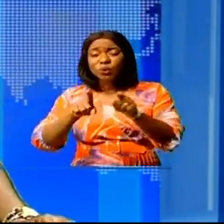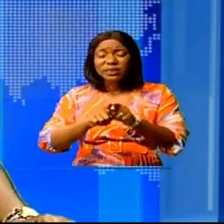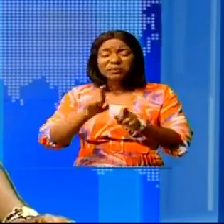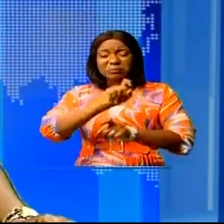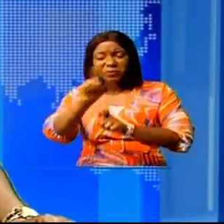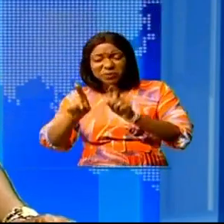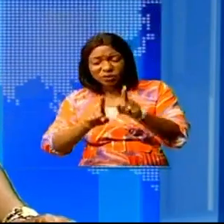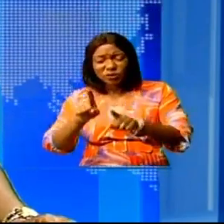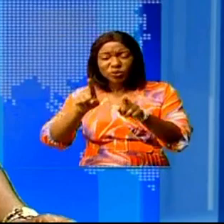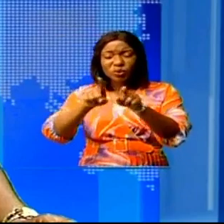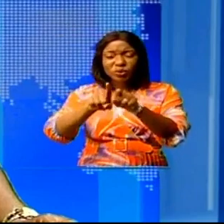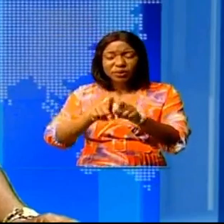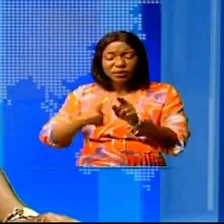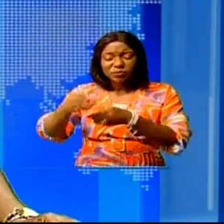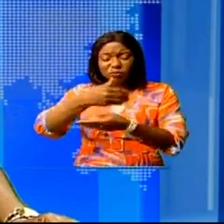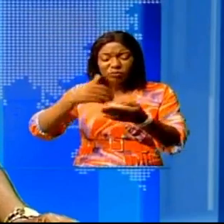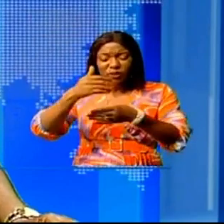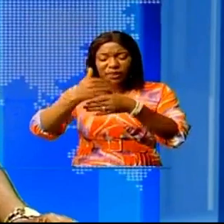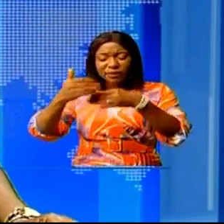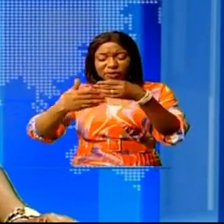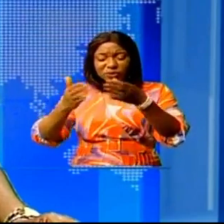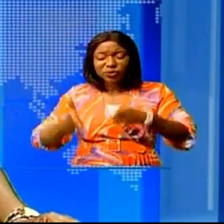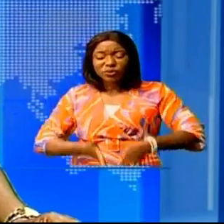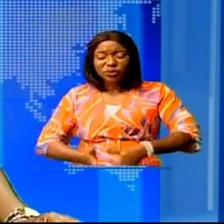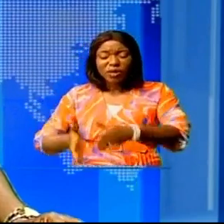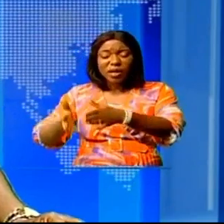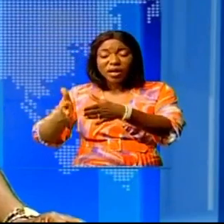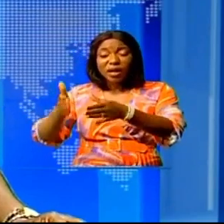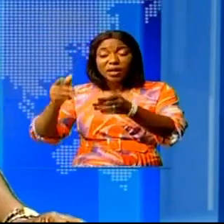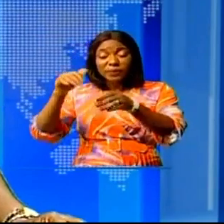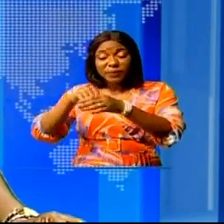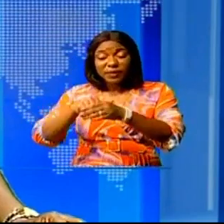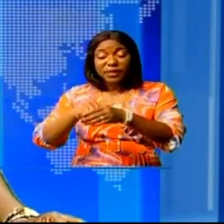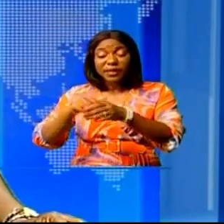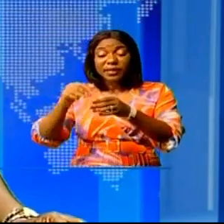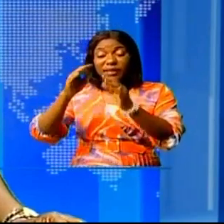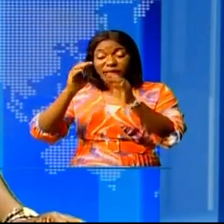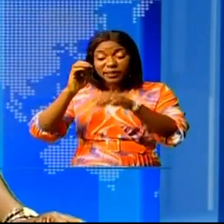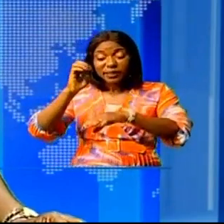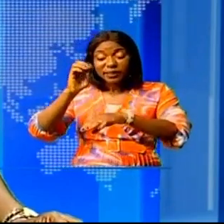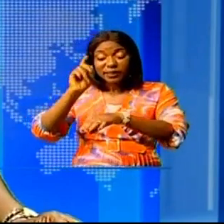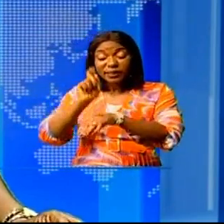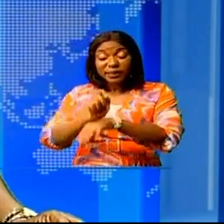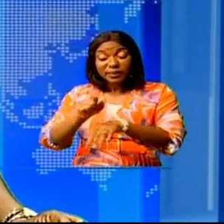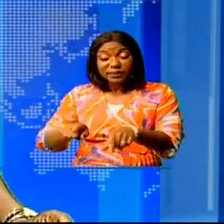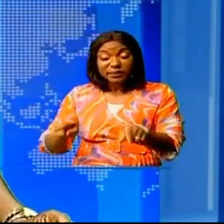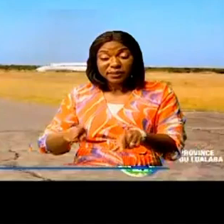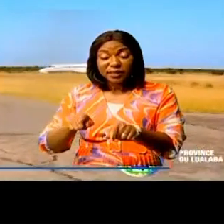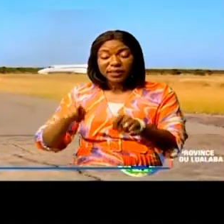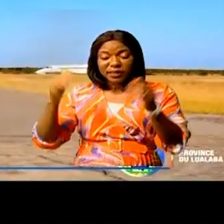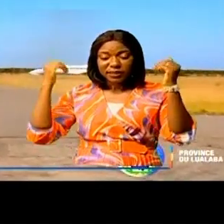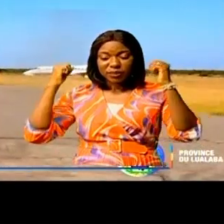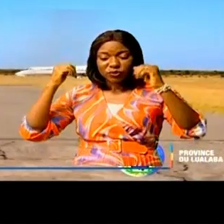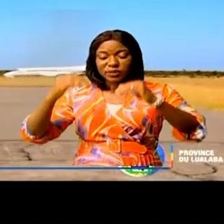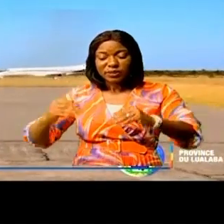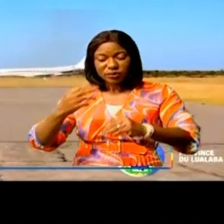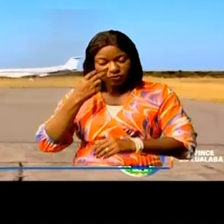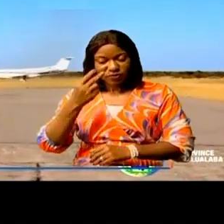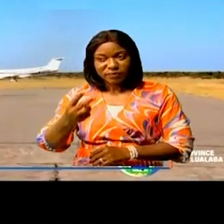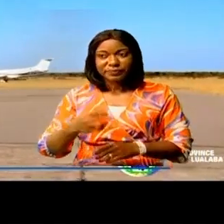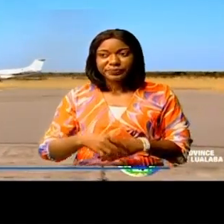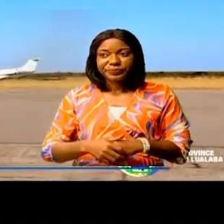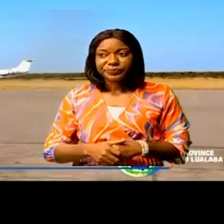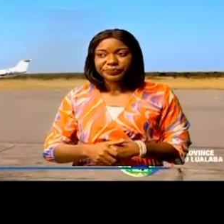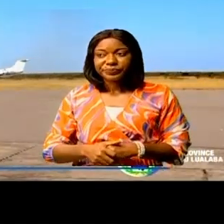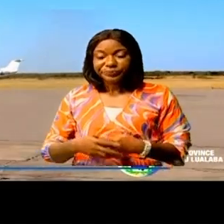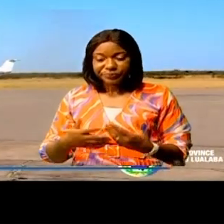différent chantier de réhabilitation des infrastructures en cette période de la saison sèche. Il était 8h, heure